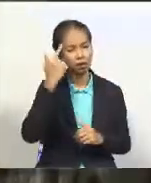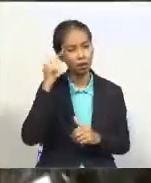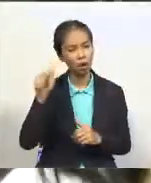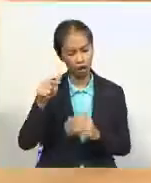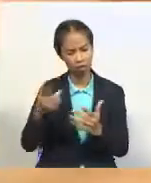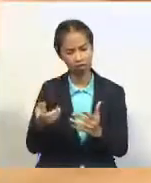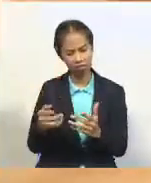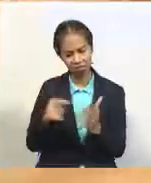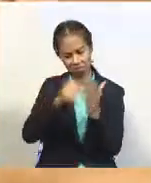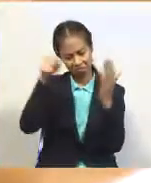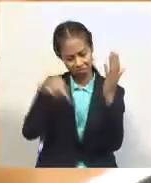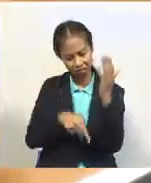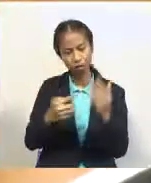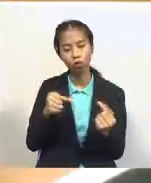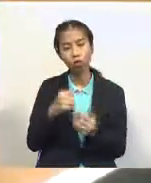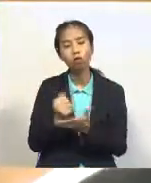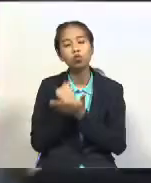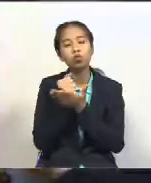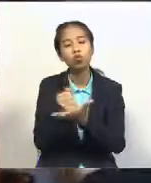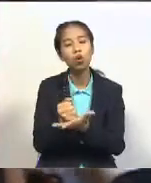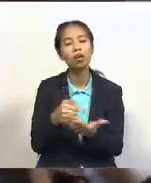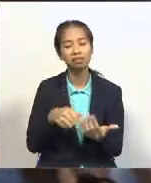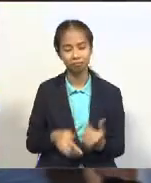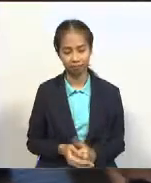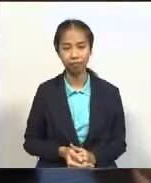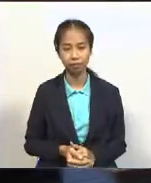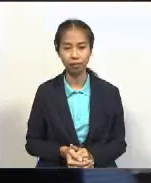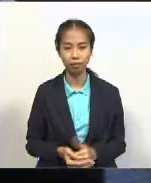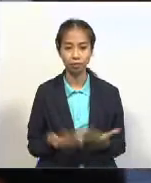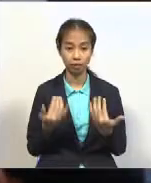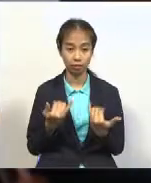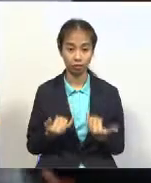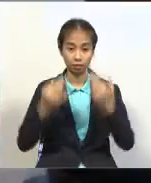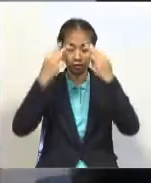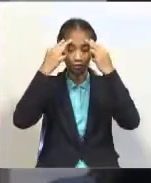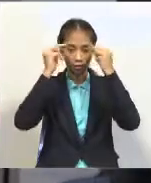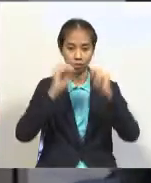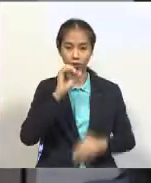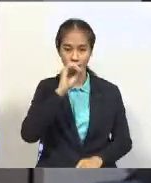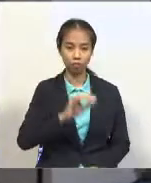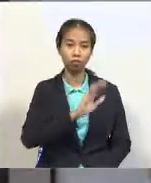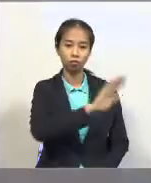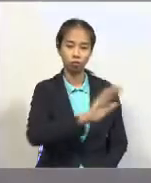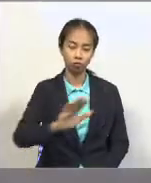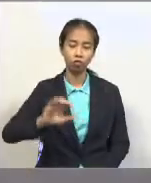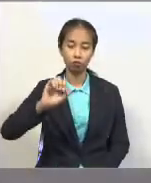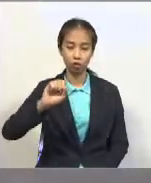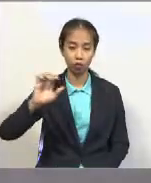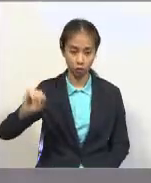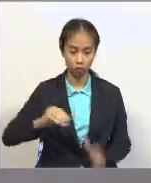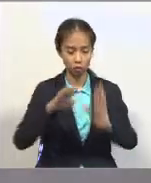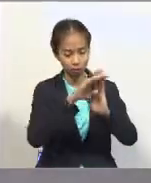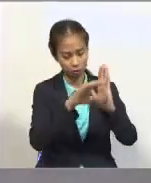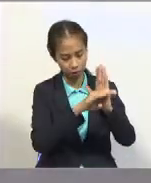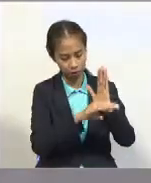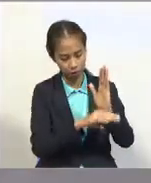รมเพื่อประเทศครับขณะที่พลเอกประยุทธ์จันทร์โอชานายกรัฐมนตรีย้ำถึงการทำหน้าที่ของส.ส.ว่าต้องเป็นไปตามขั้น